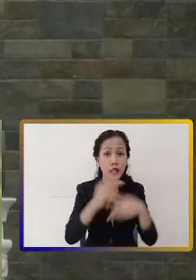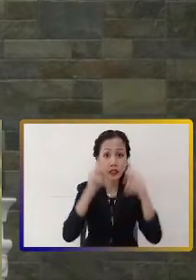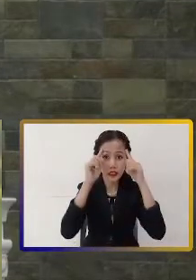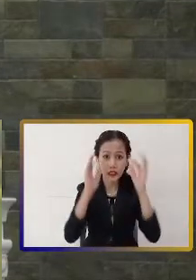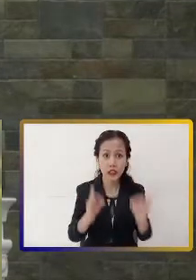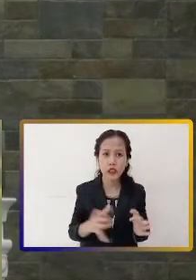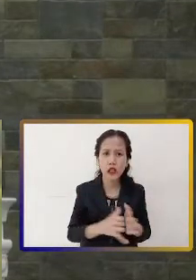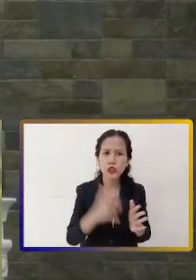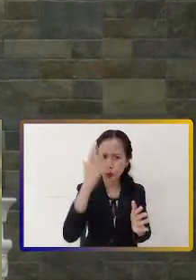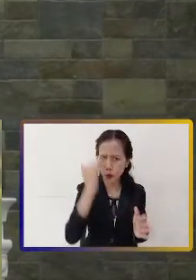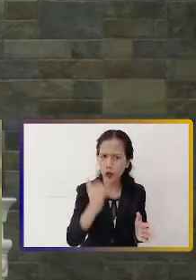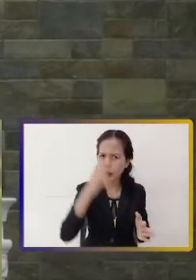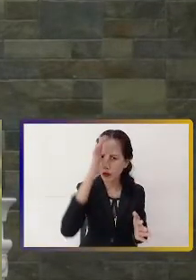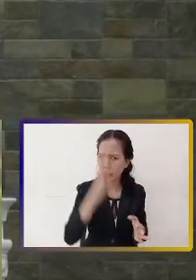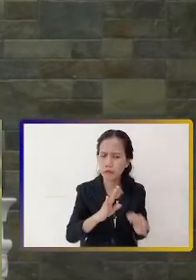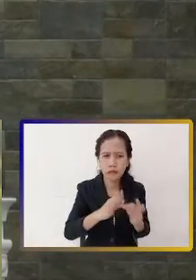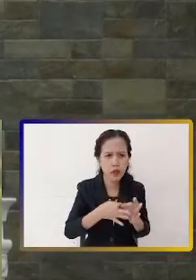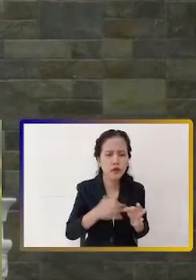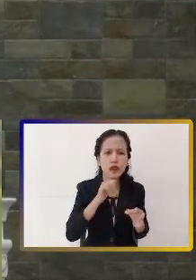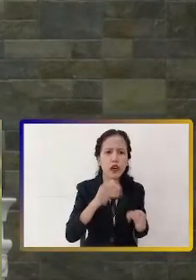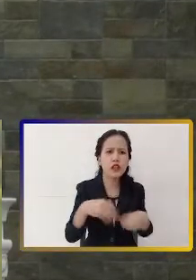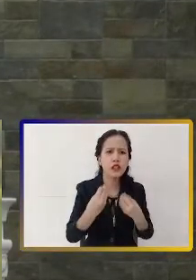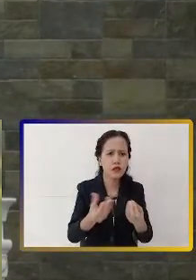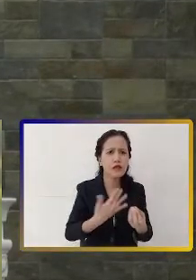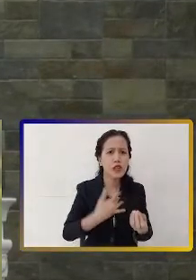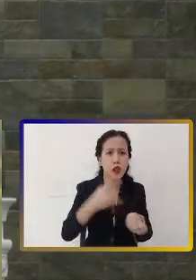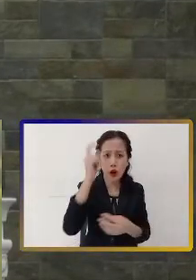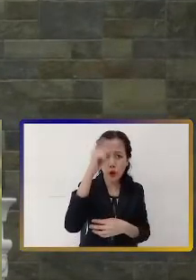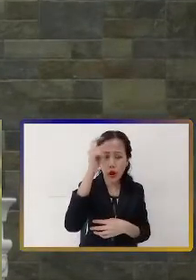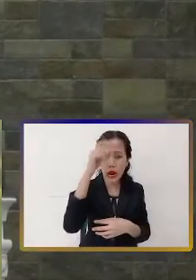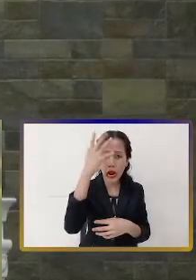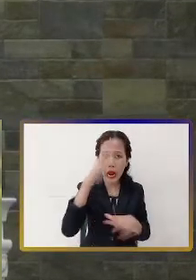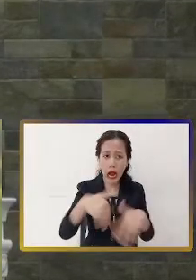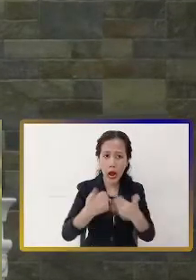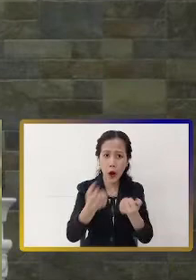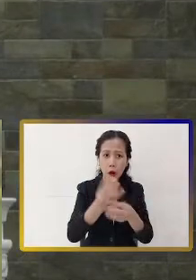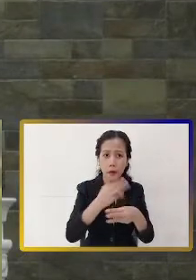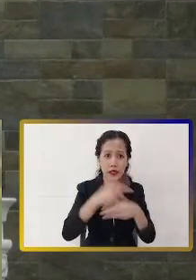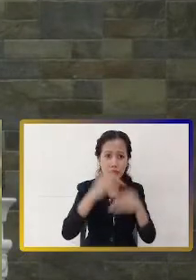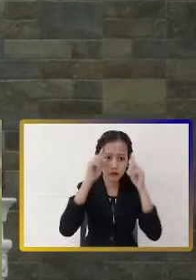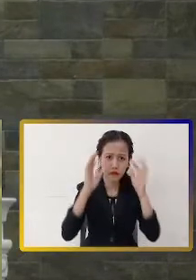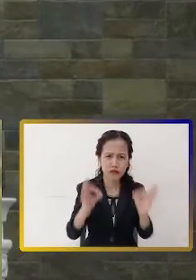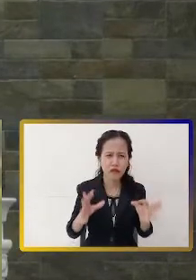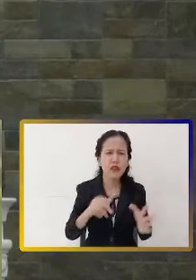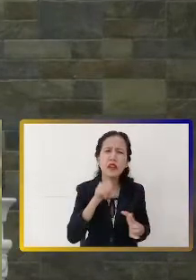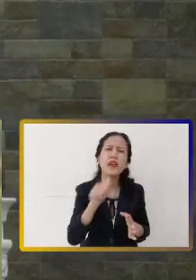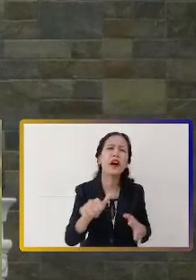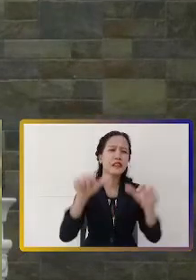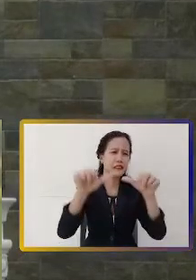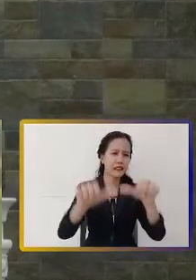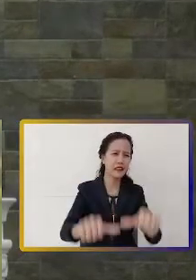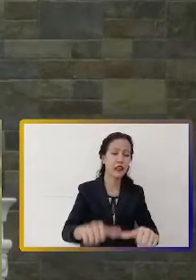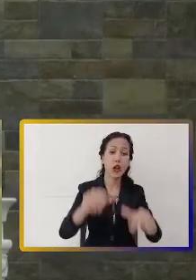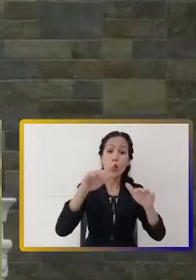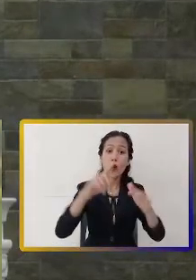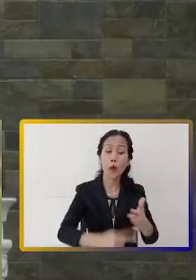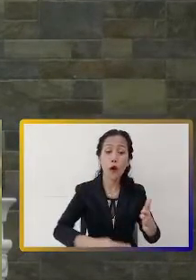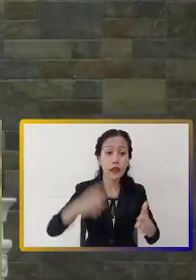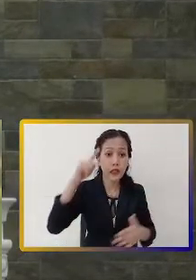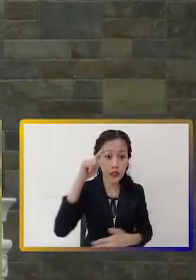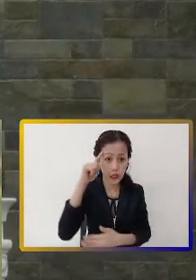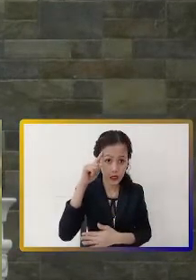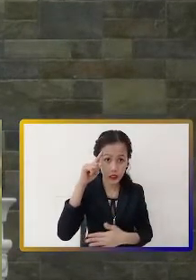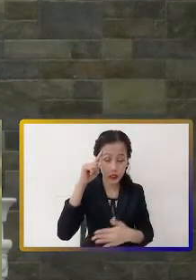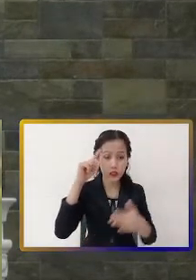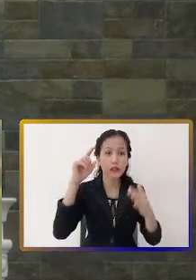ako bibigyan ng wisdom kung paano ako gagawa ng decision, hindi ko kakayanin ito. Anong nasa isip ni Solomon? Para sa kanyang